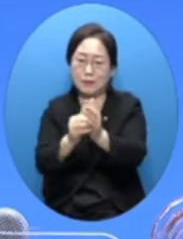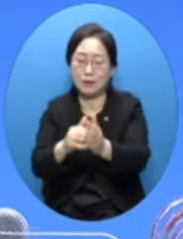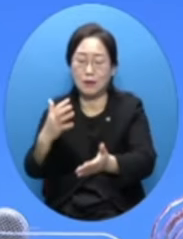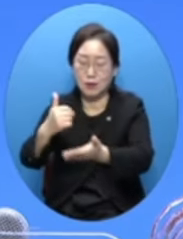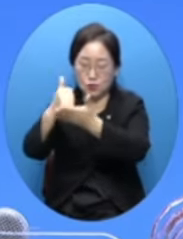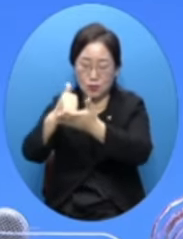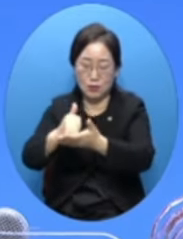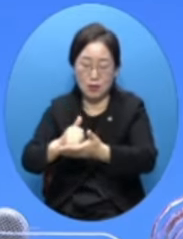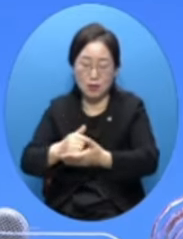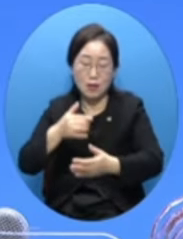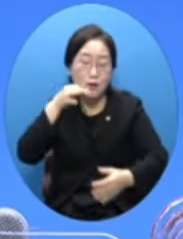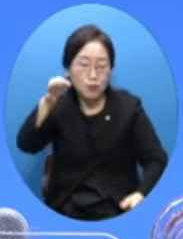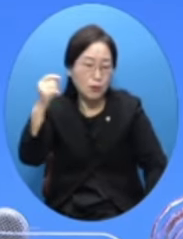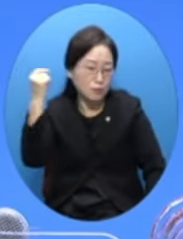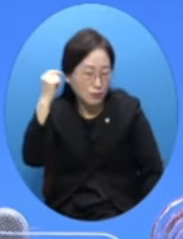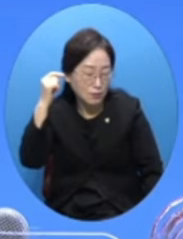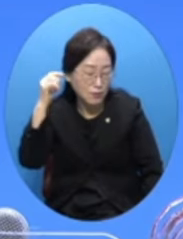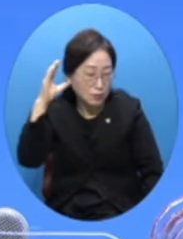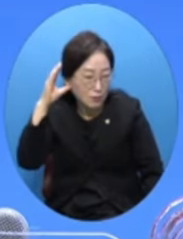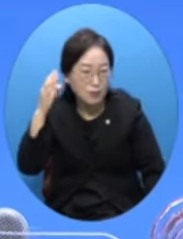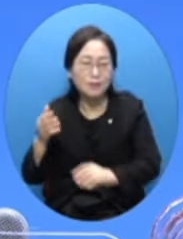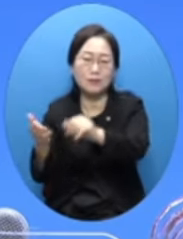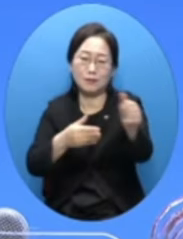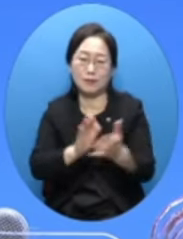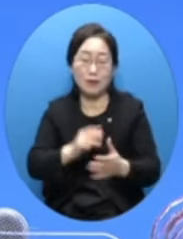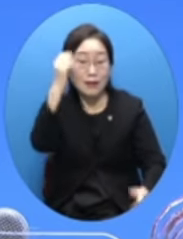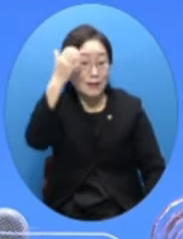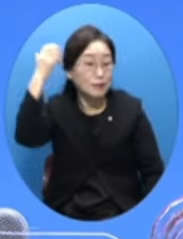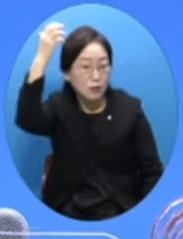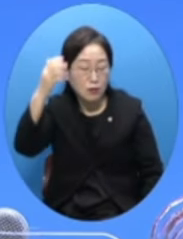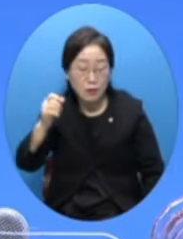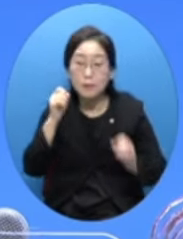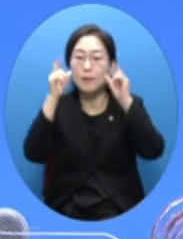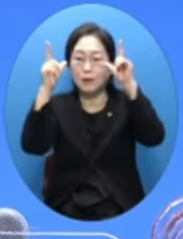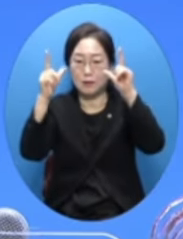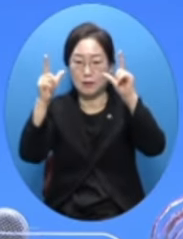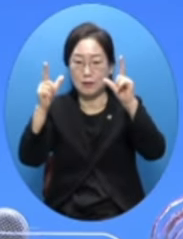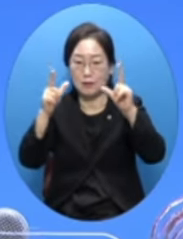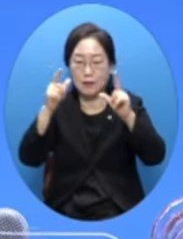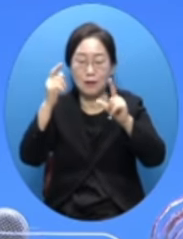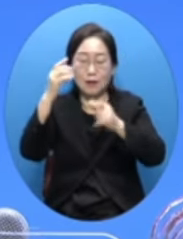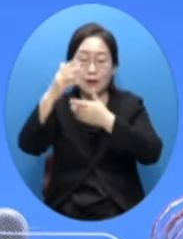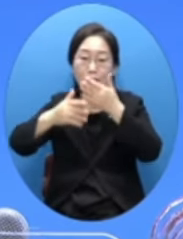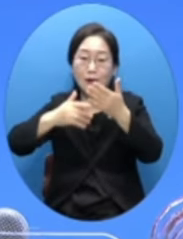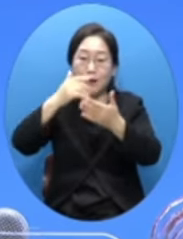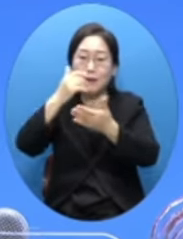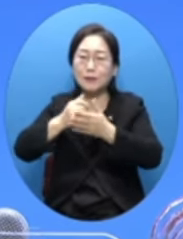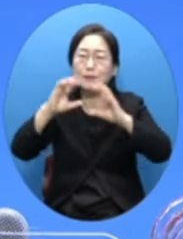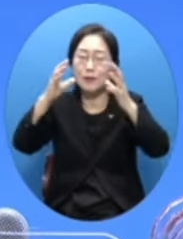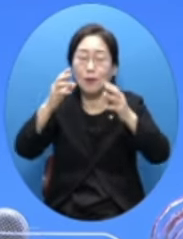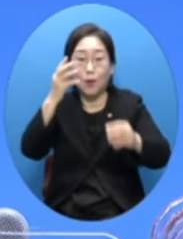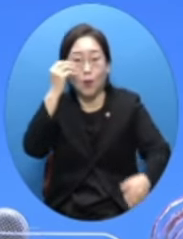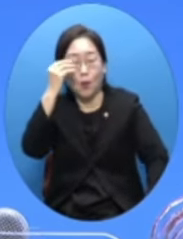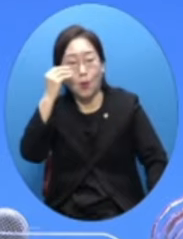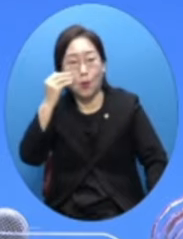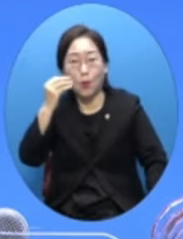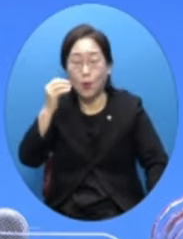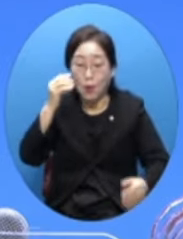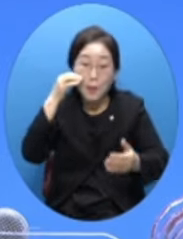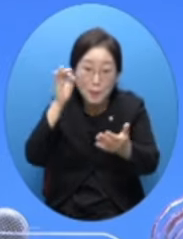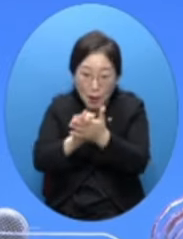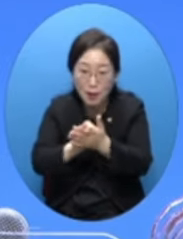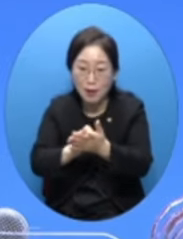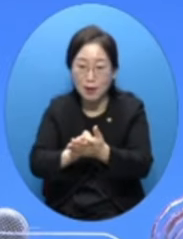음성에 귀가 열리게 되기를 바랍니다. 영적으로 끼어 있어서 하늘나라의 신비한 것을 바라볼 수 있게 하여 주시고 영적으로